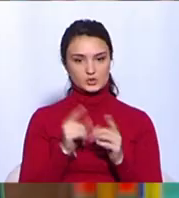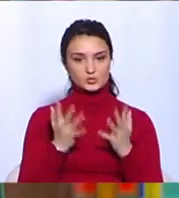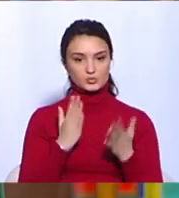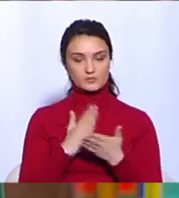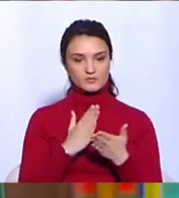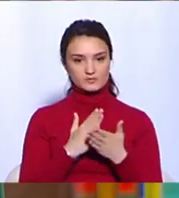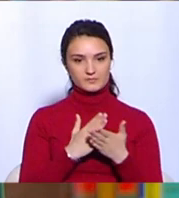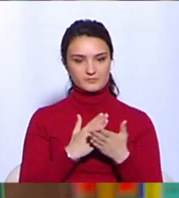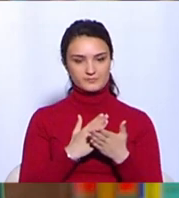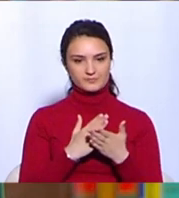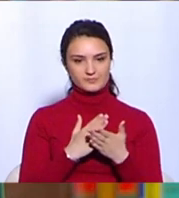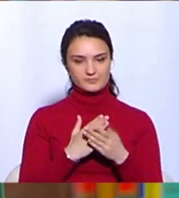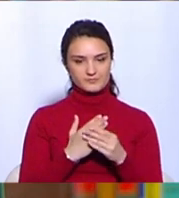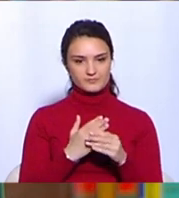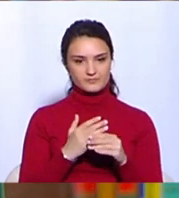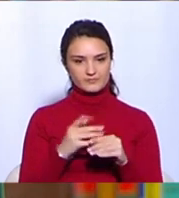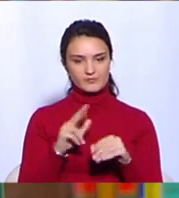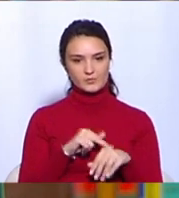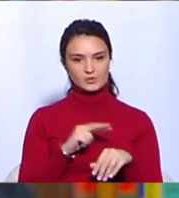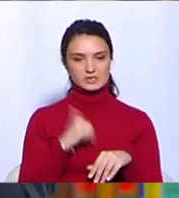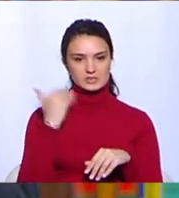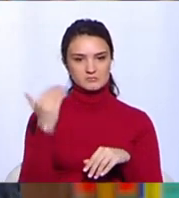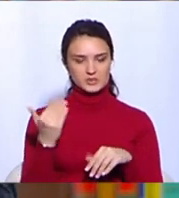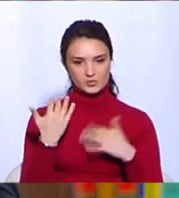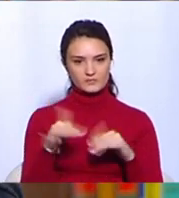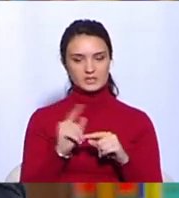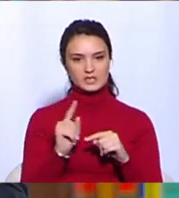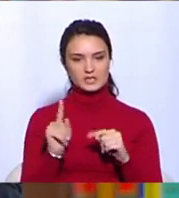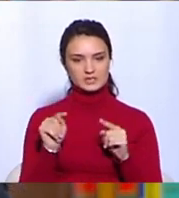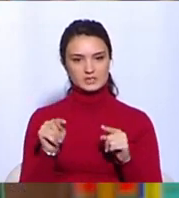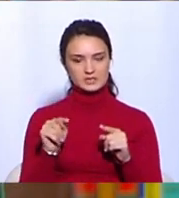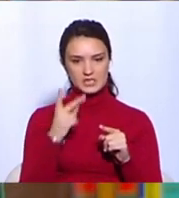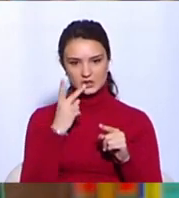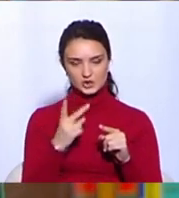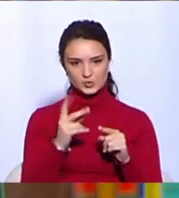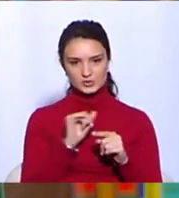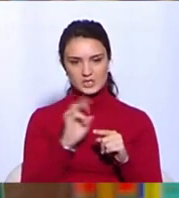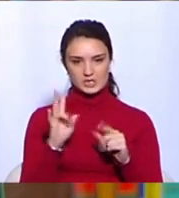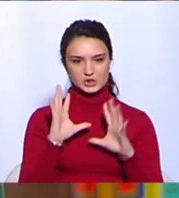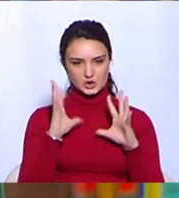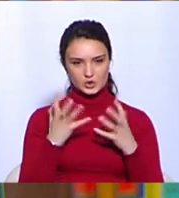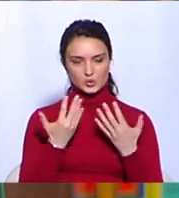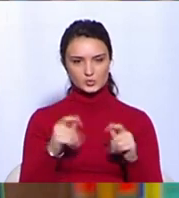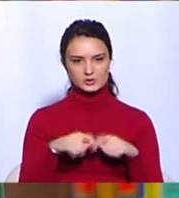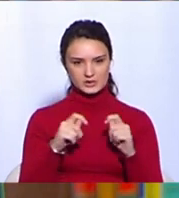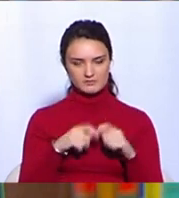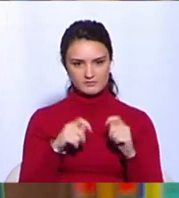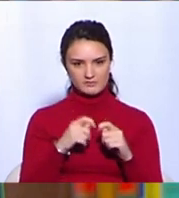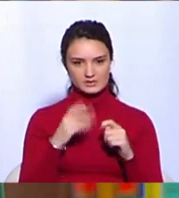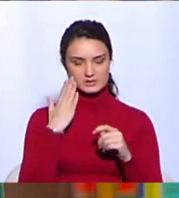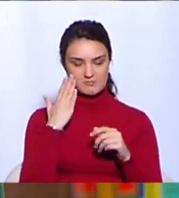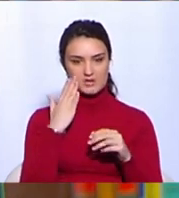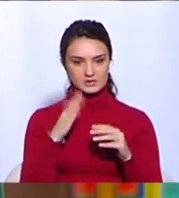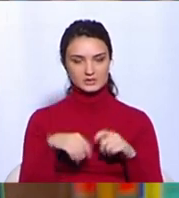გვაქვს ვალიდირებული, ანუ პოლიციის მიერ უკვე რაღაც აღნიშნული ან სერიოზული დარღვევა,